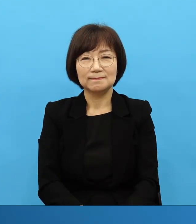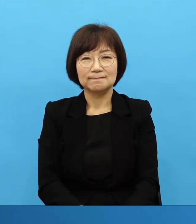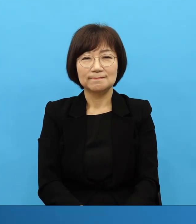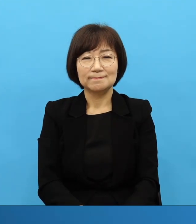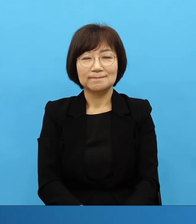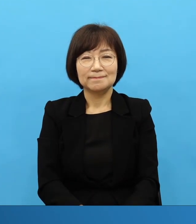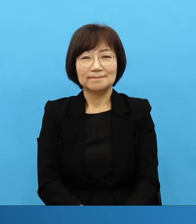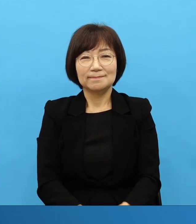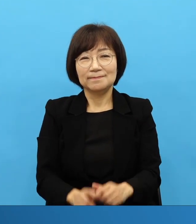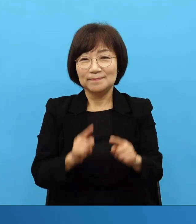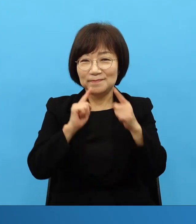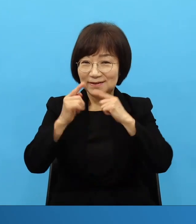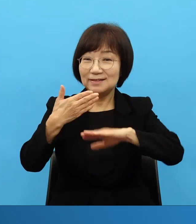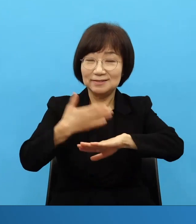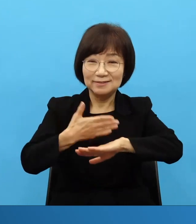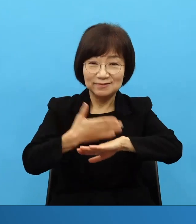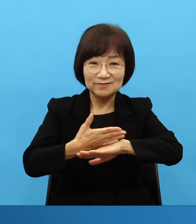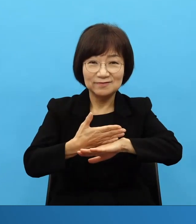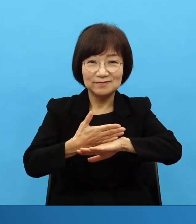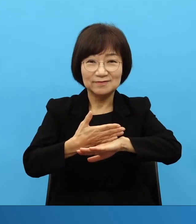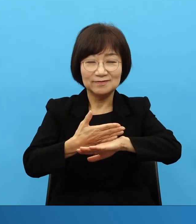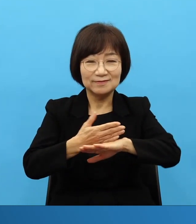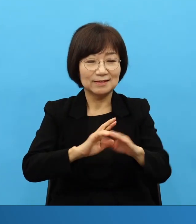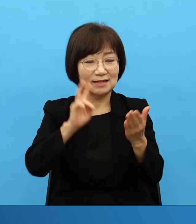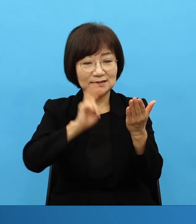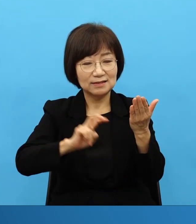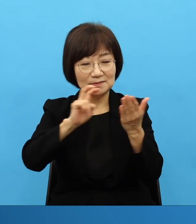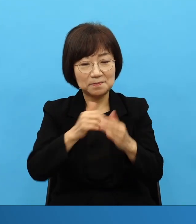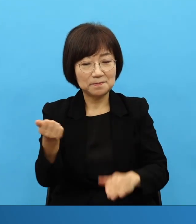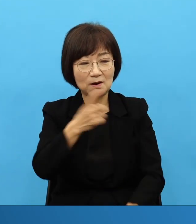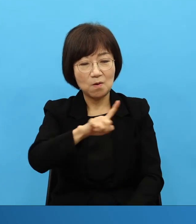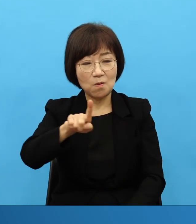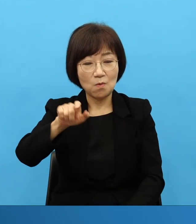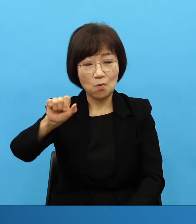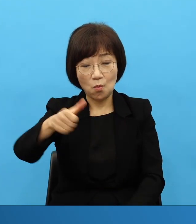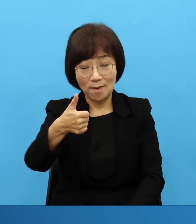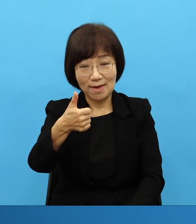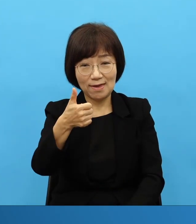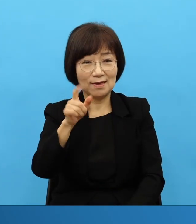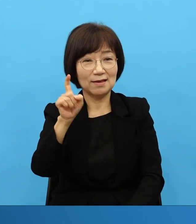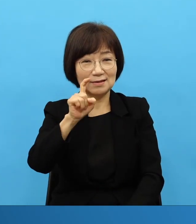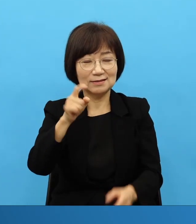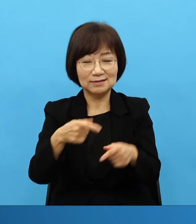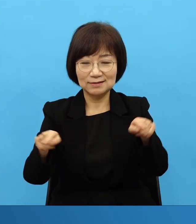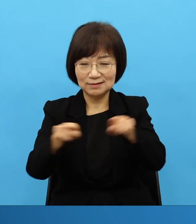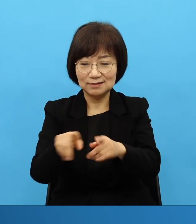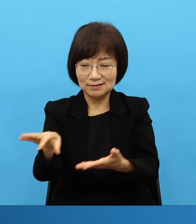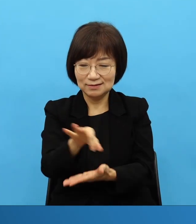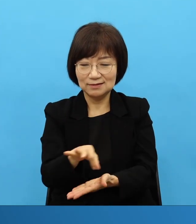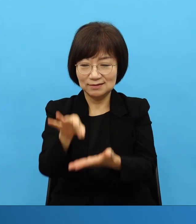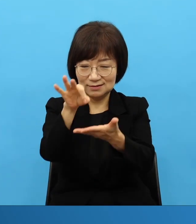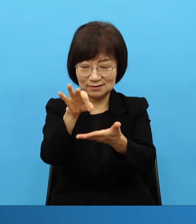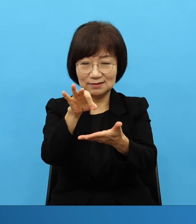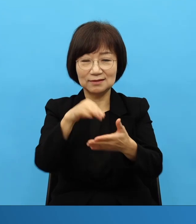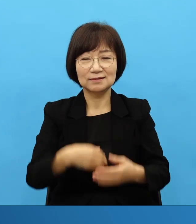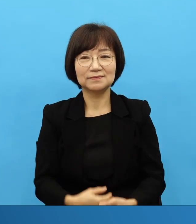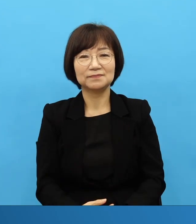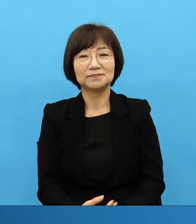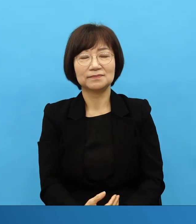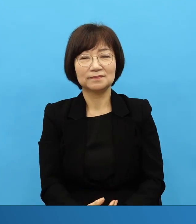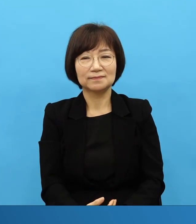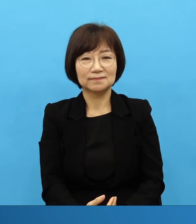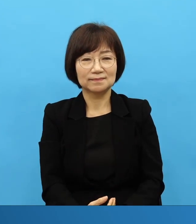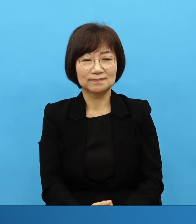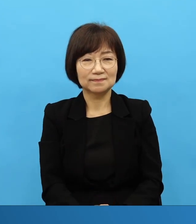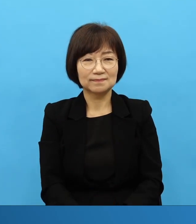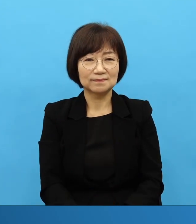말씀 감사합니다. Thank you for the word. 찬송가 510장 찬양하시면서 준비하신 예물을 드리도록 하겠습니다. Let us sing hymn number 510 as